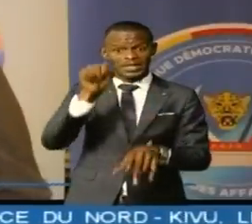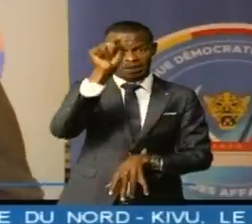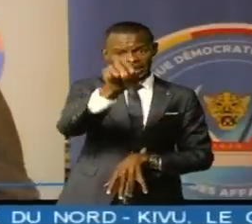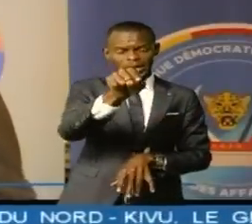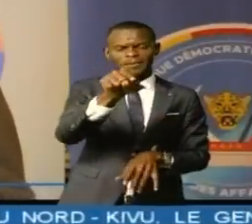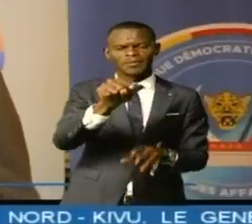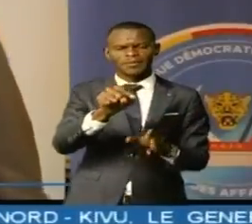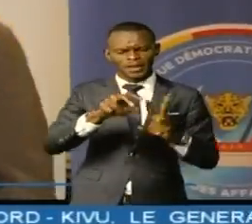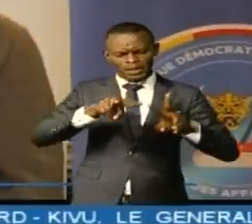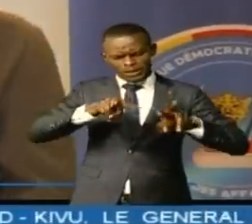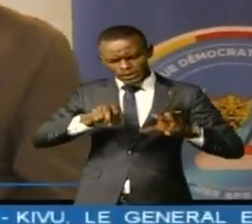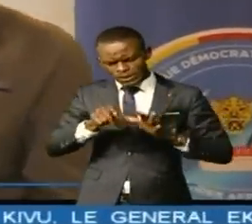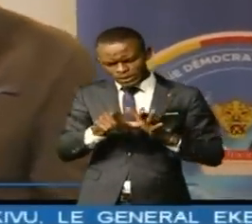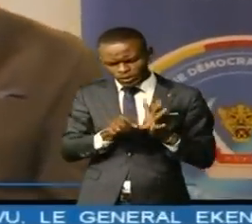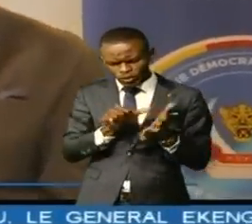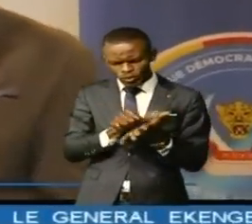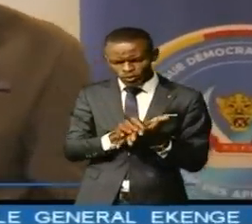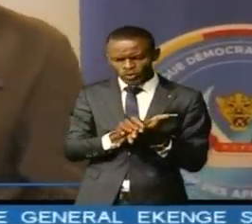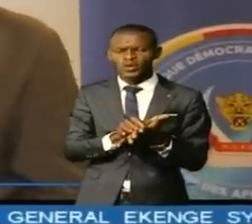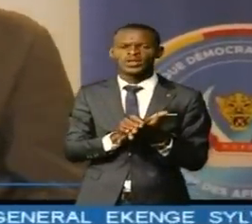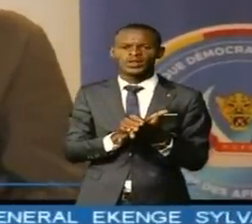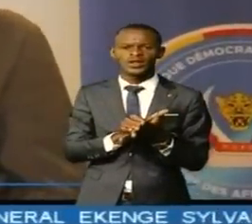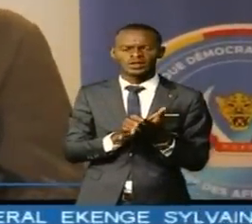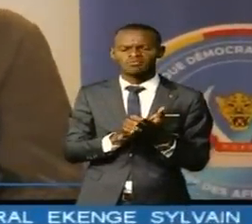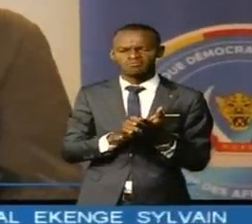14 avril 2022.